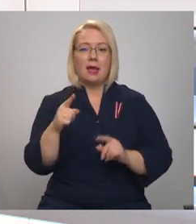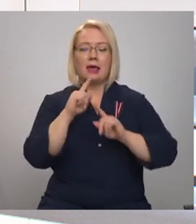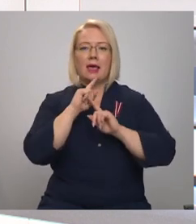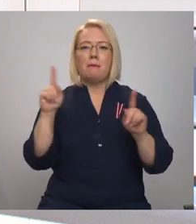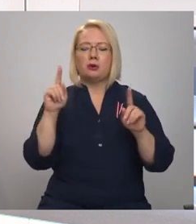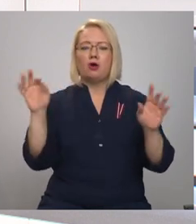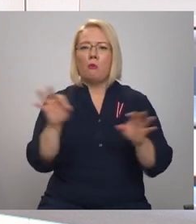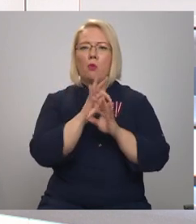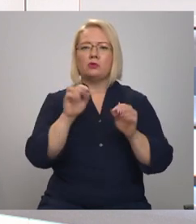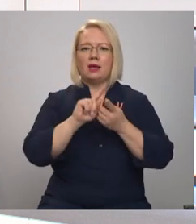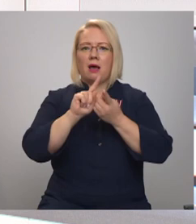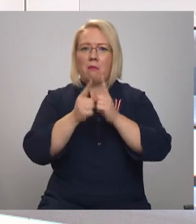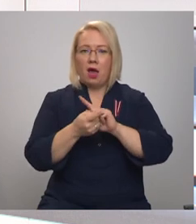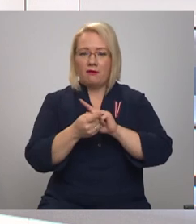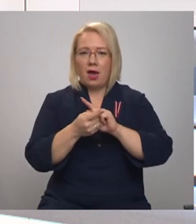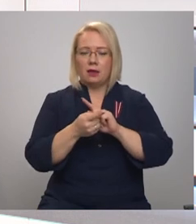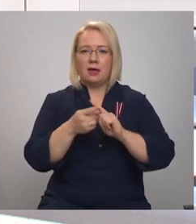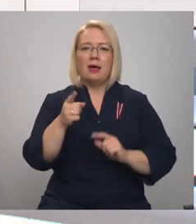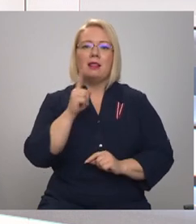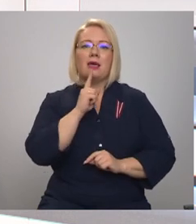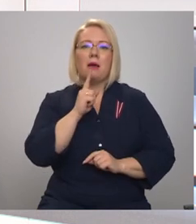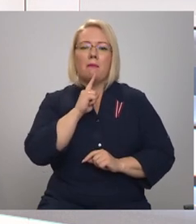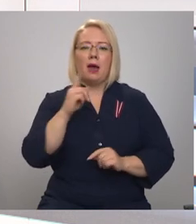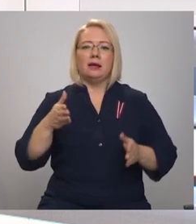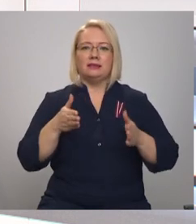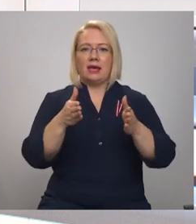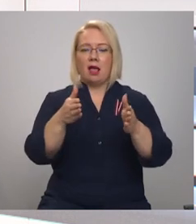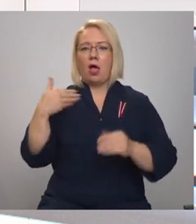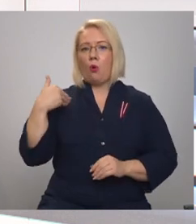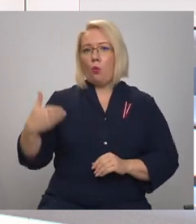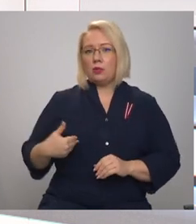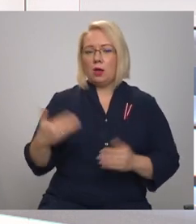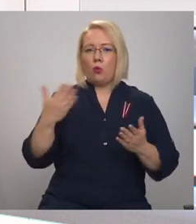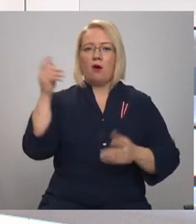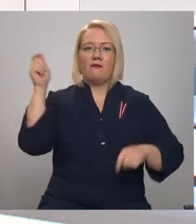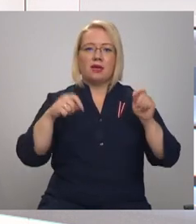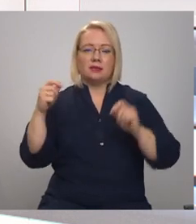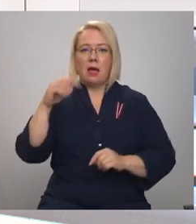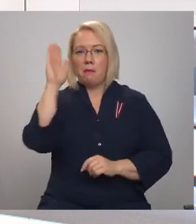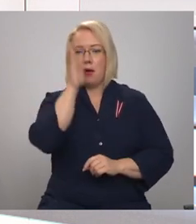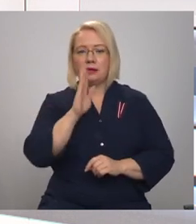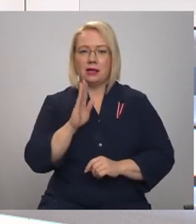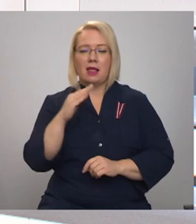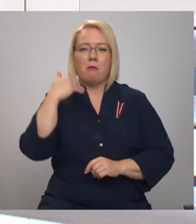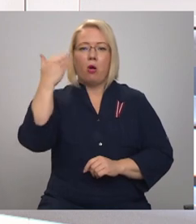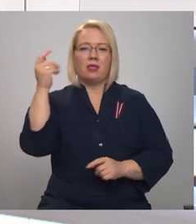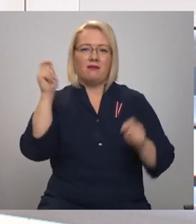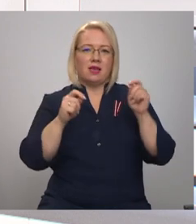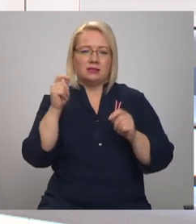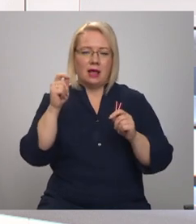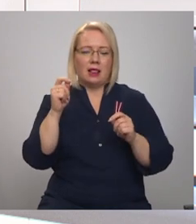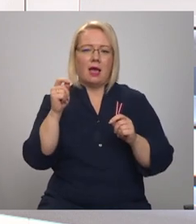tapusi Aivara Hermaņa un Igo dziesma Liepājas iela Kuldīgāko festivālā Brazīlijam Baltic Festival iedzīvinājuši gan